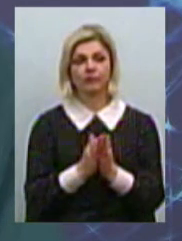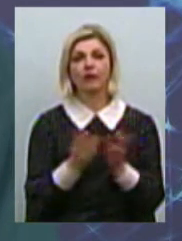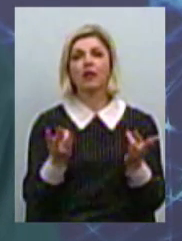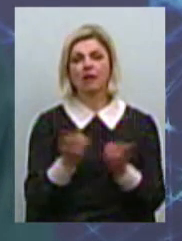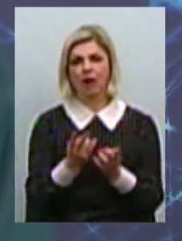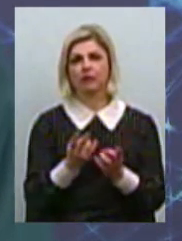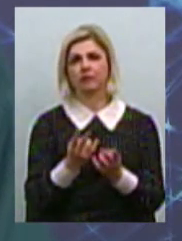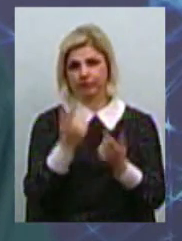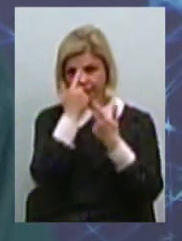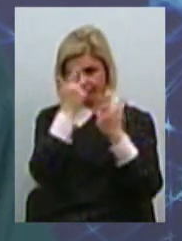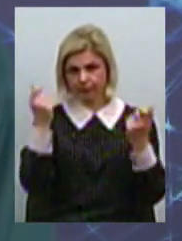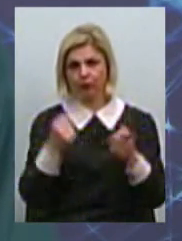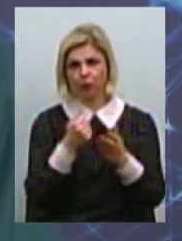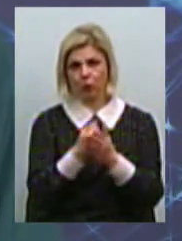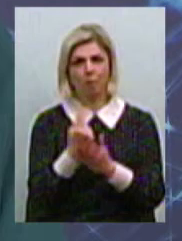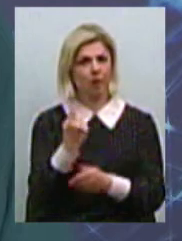доносити в першу чергу до молоді.